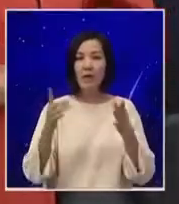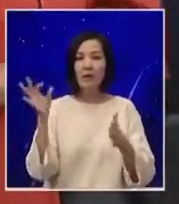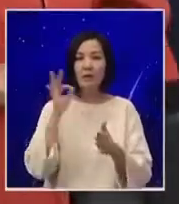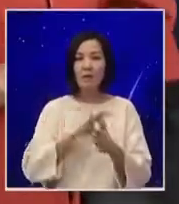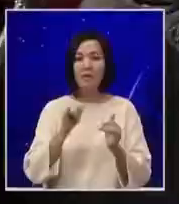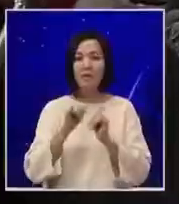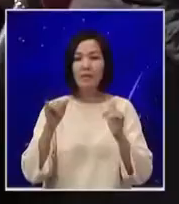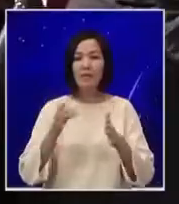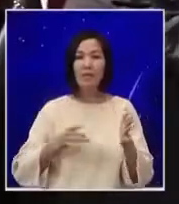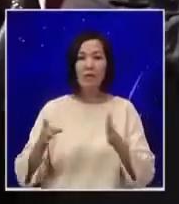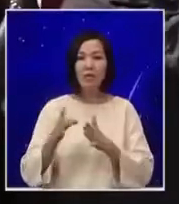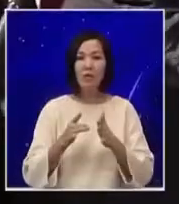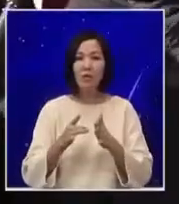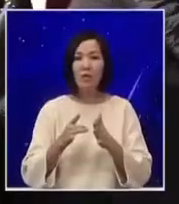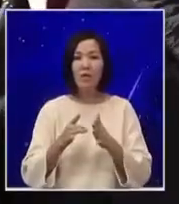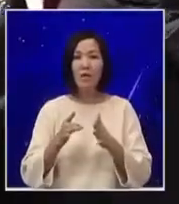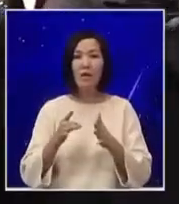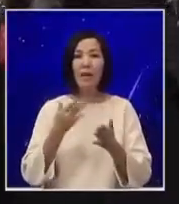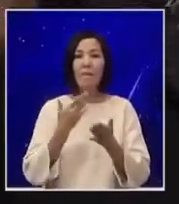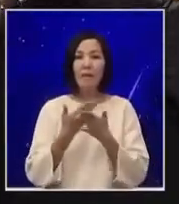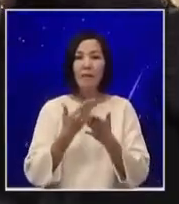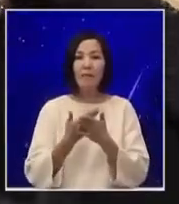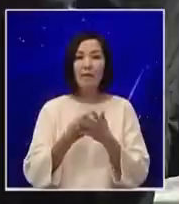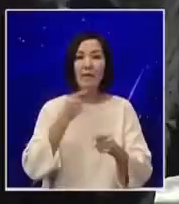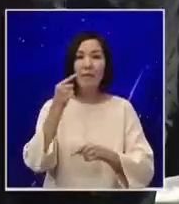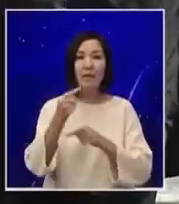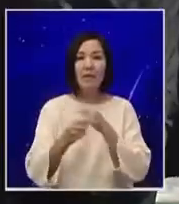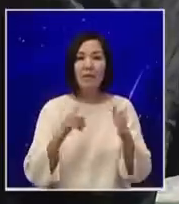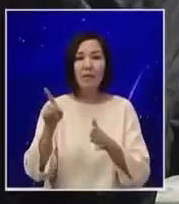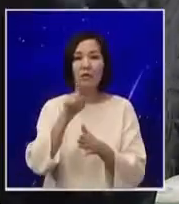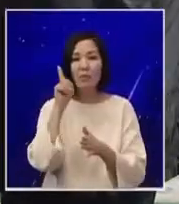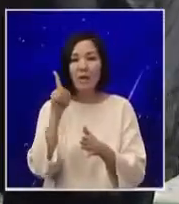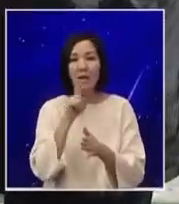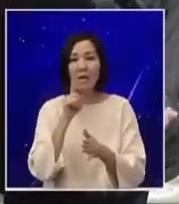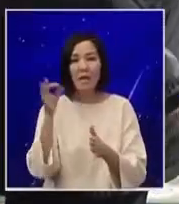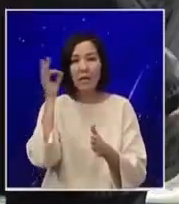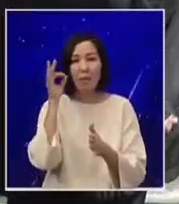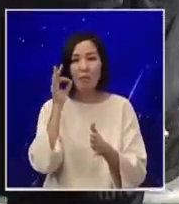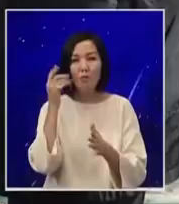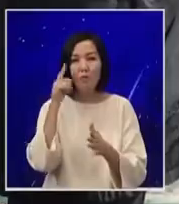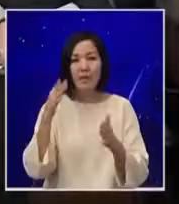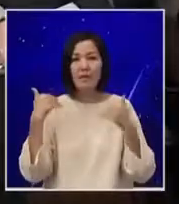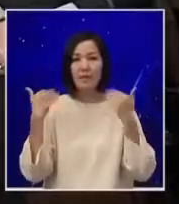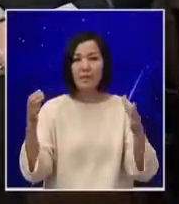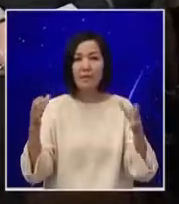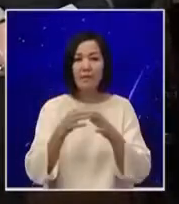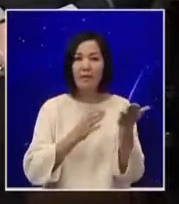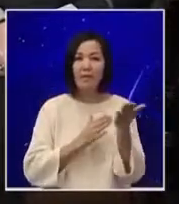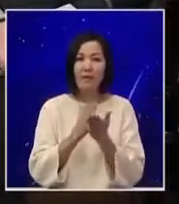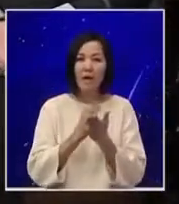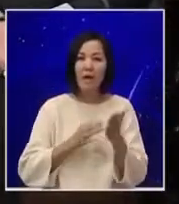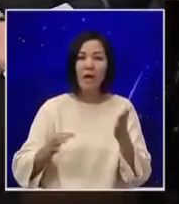вклад в развитие региона они яркий пример для подрастающего поколения напомним по инициативе совета ветеранов